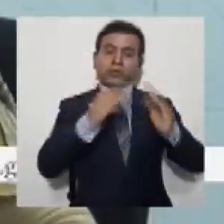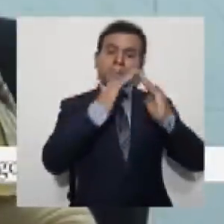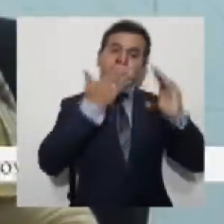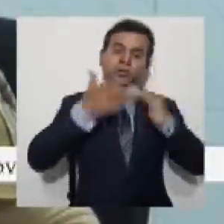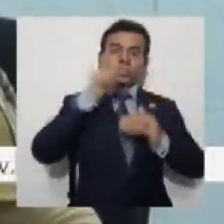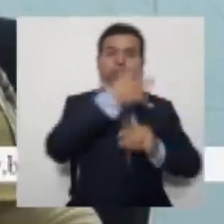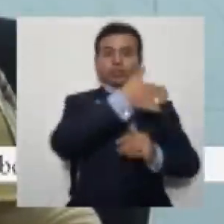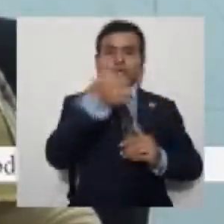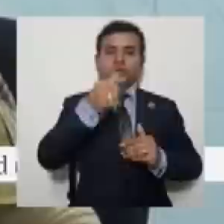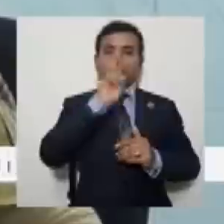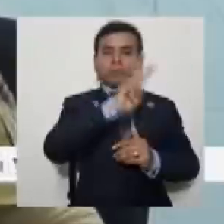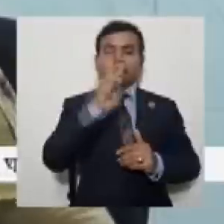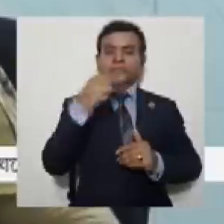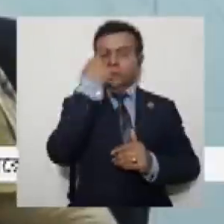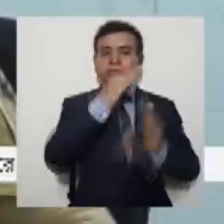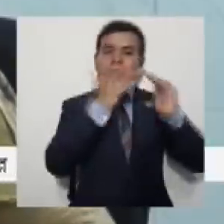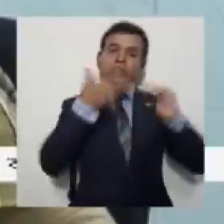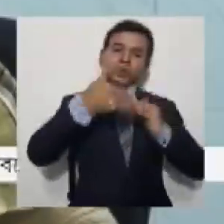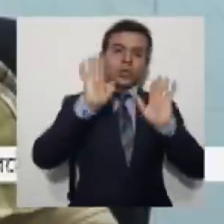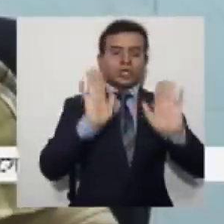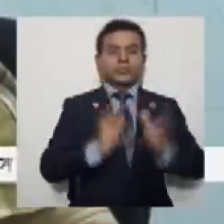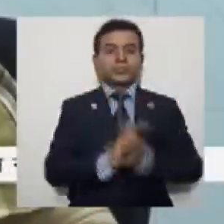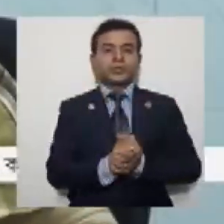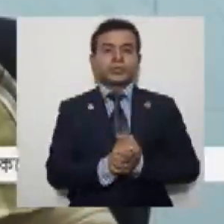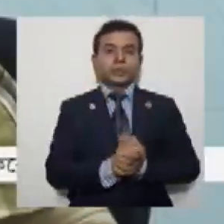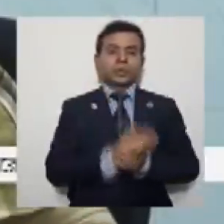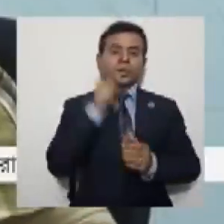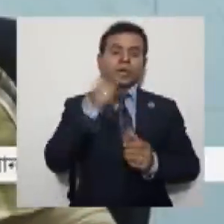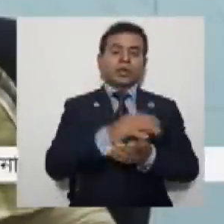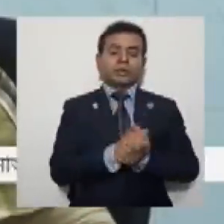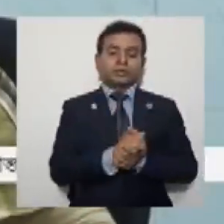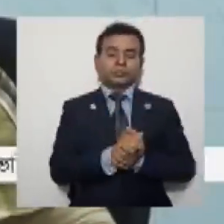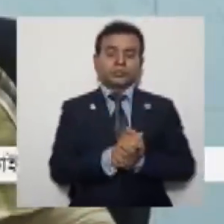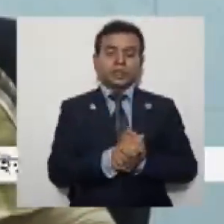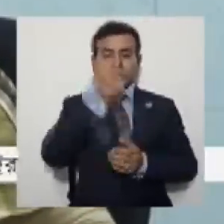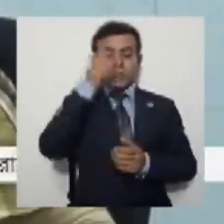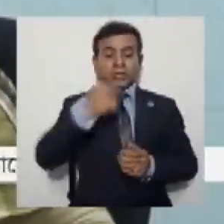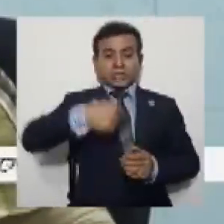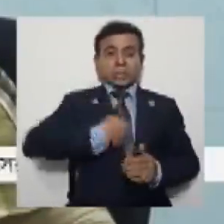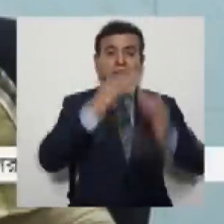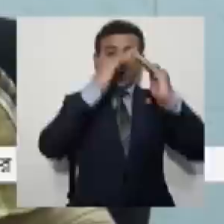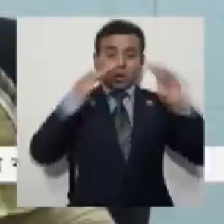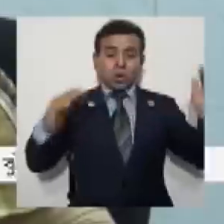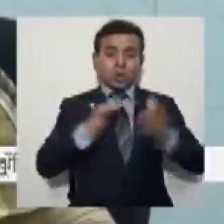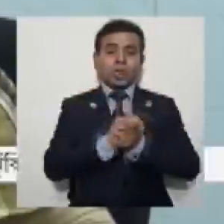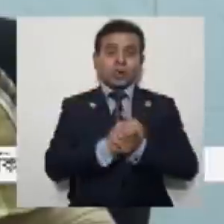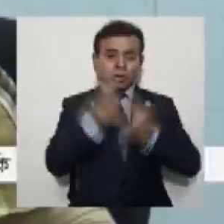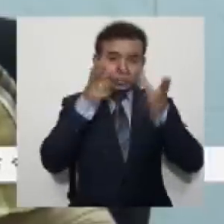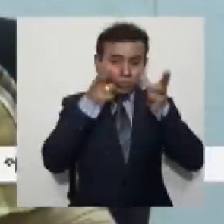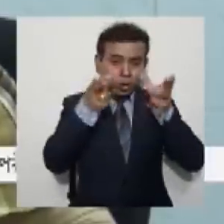কোয়ারেন্টাইনের তথ্য আপনাদের সাথে জানাতে চাই 24 ঘন্টায় হোম কোয়ারেন্টাইনে আছে 3429 জন এবং এ